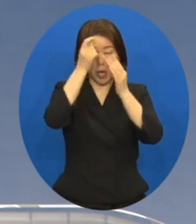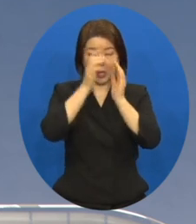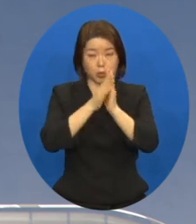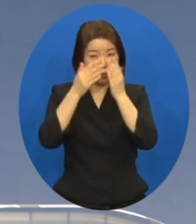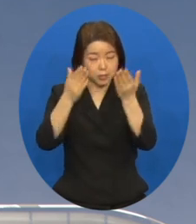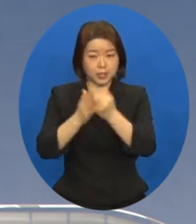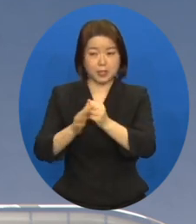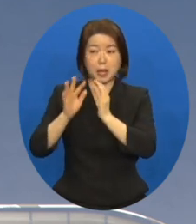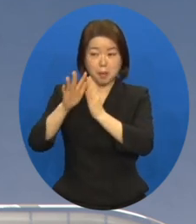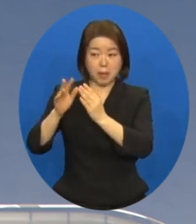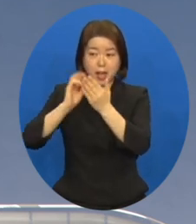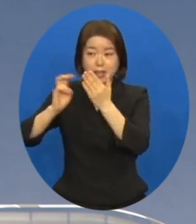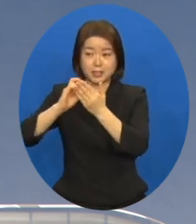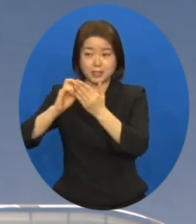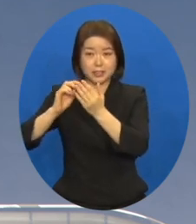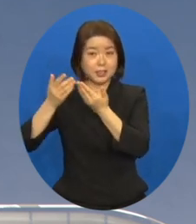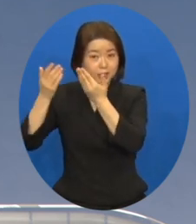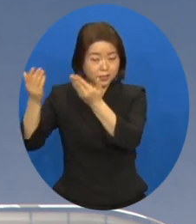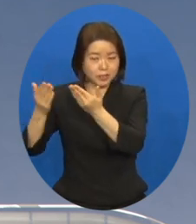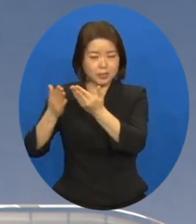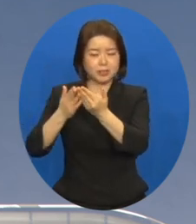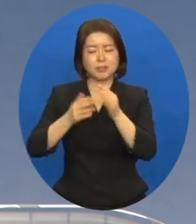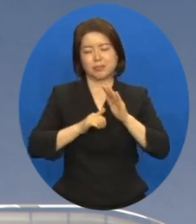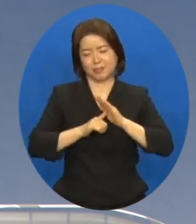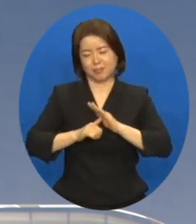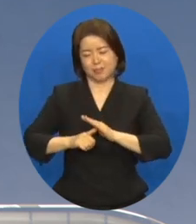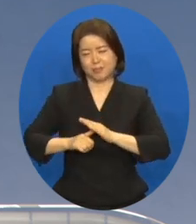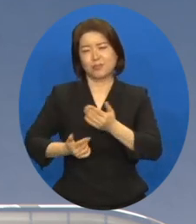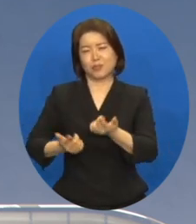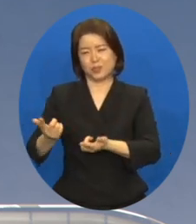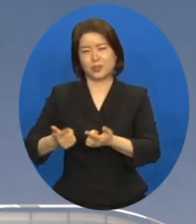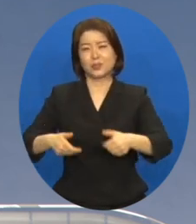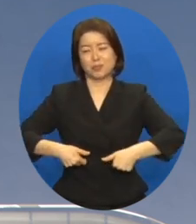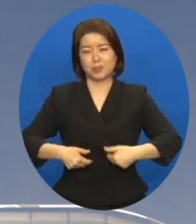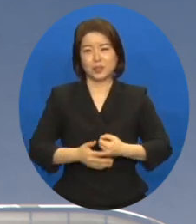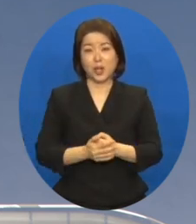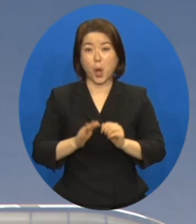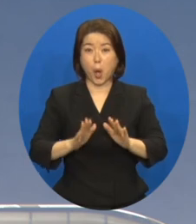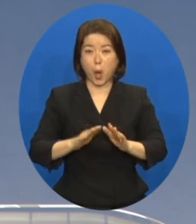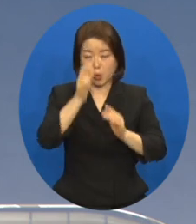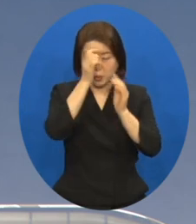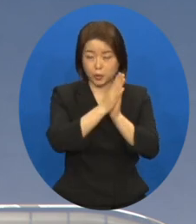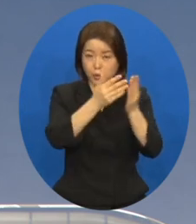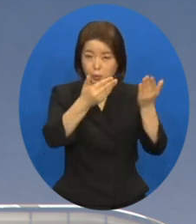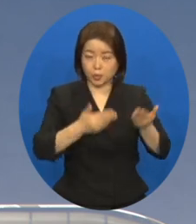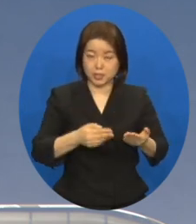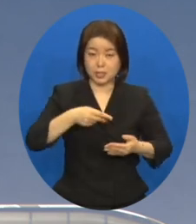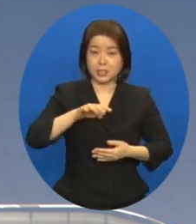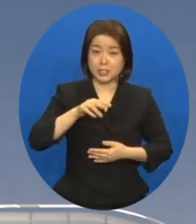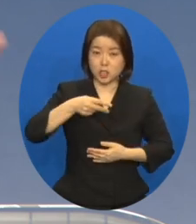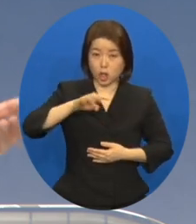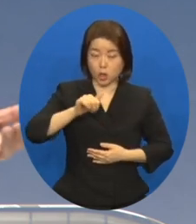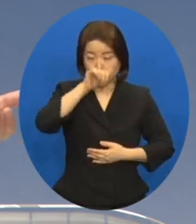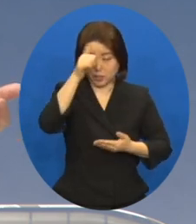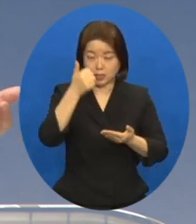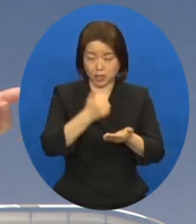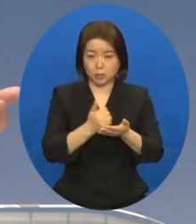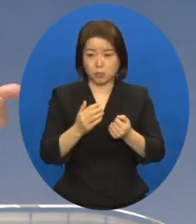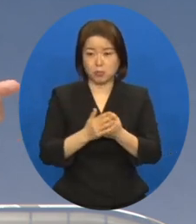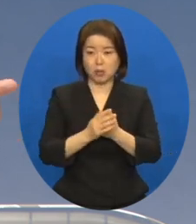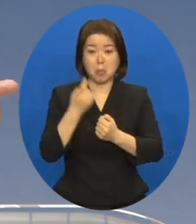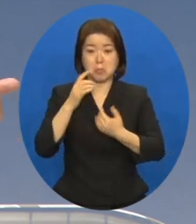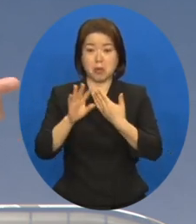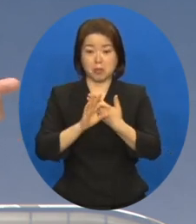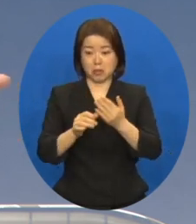찬송하는 일은 절제해야 합니다. 오늘 우리 기도해 주신 서장로님 기도 시간에 만약에 방언으로